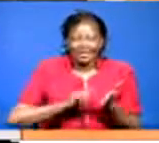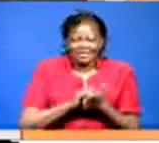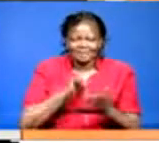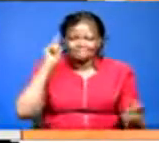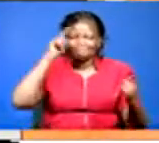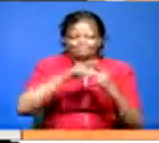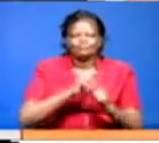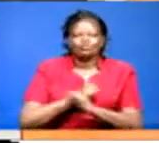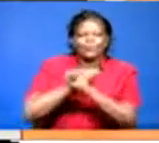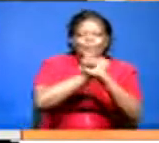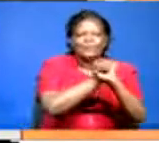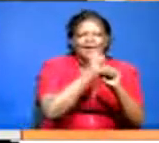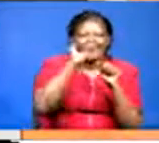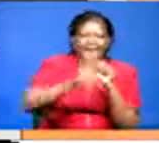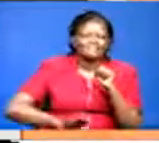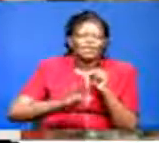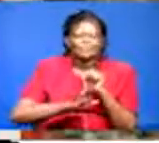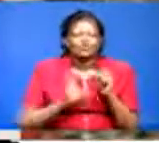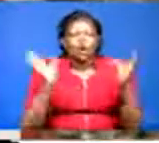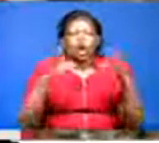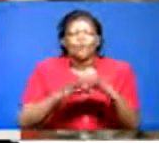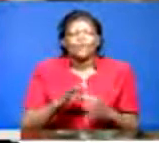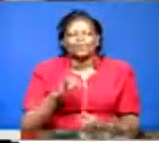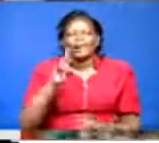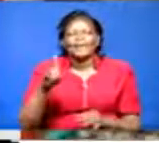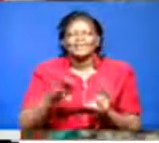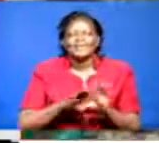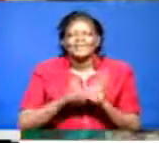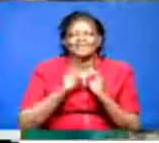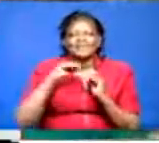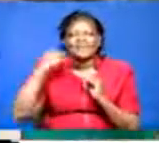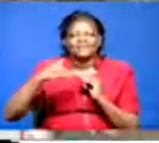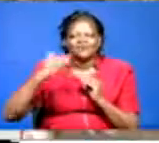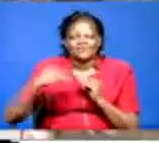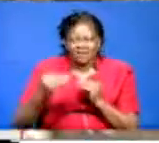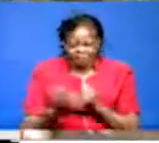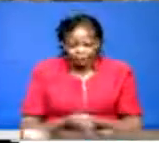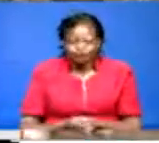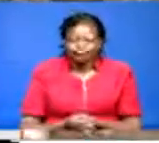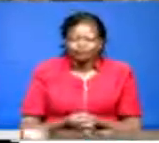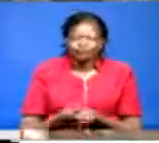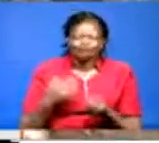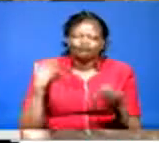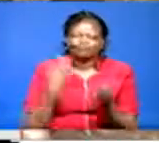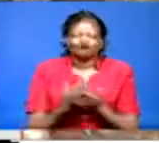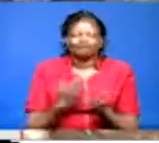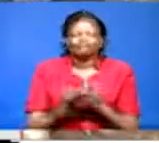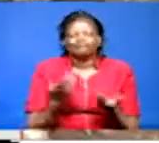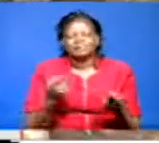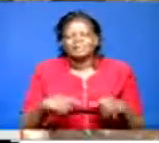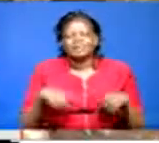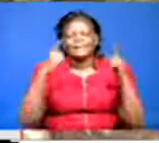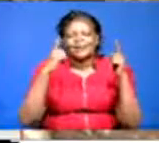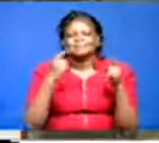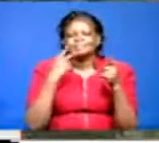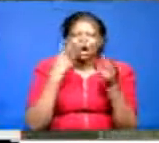kuhifadhi mazingira. Kundi hilo la wanachama 20 hukutana mara kwa mara kutathmini mafanikio yao na kubuni mbinu za kukabiliana